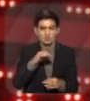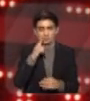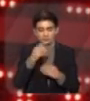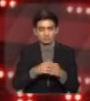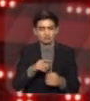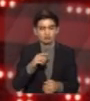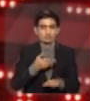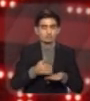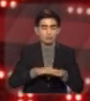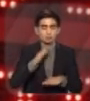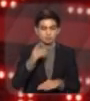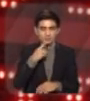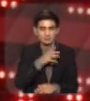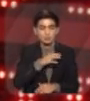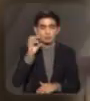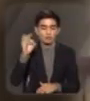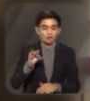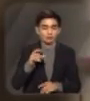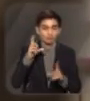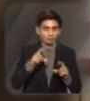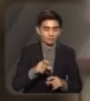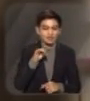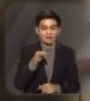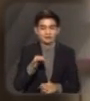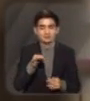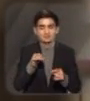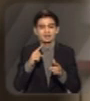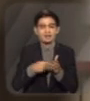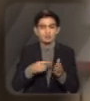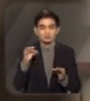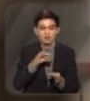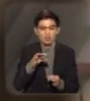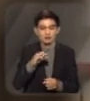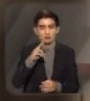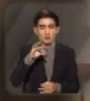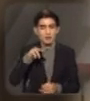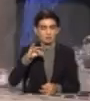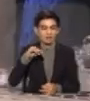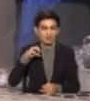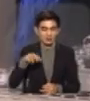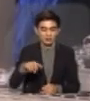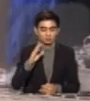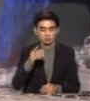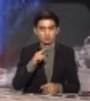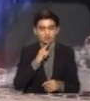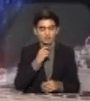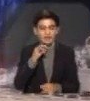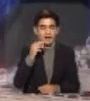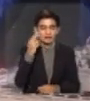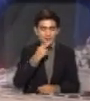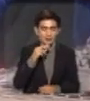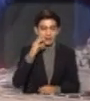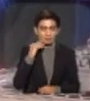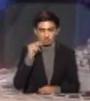времена. Ведь помимо снижения процентной ставки будут ужесточены требования к уставному капиталу. Для Алматы, Астаны, Шымкента он должен